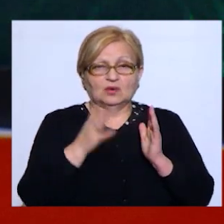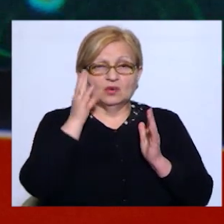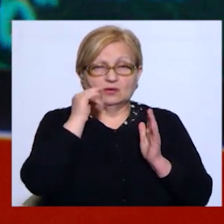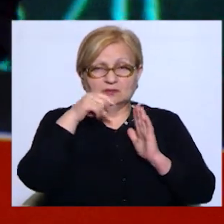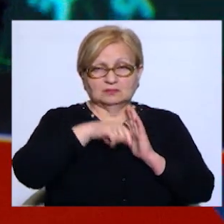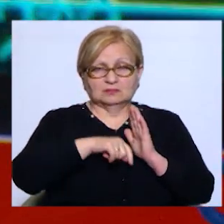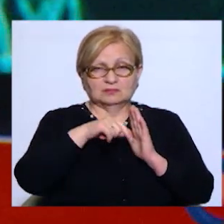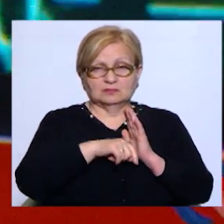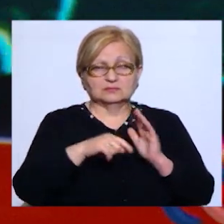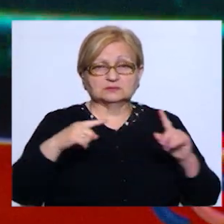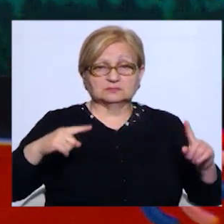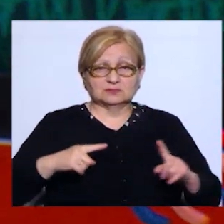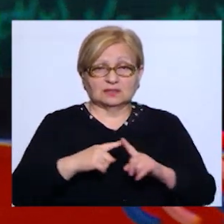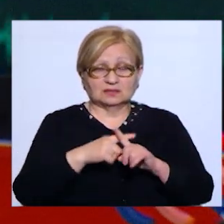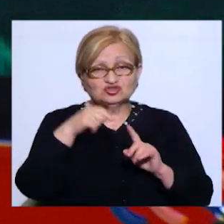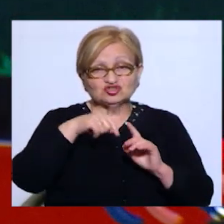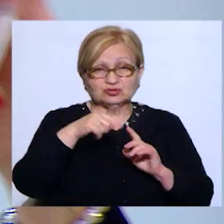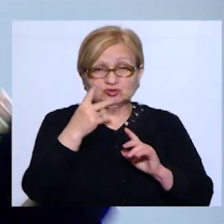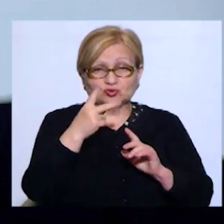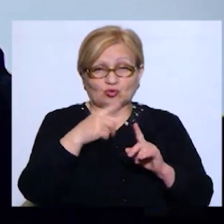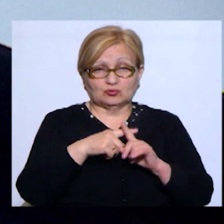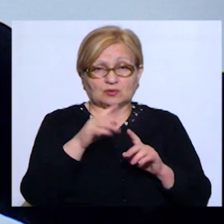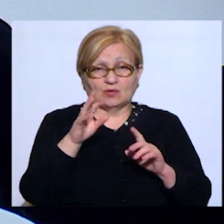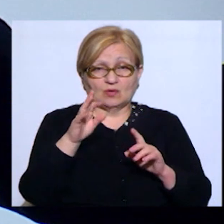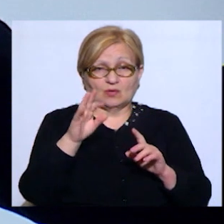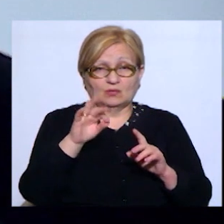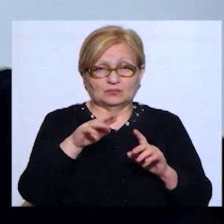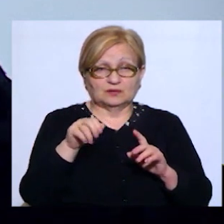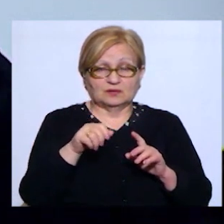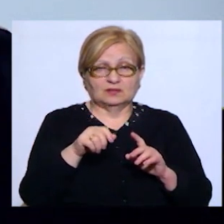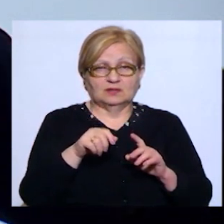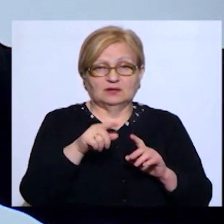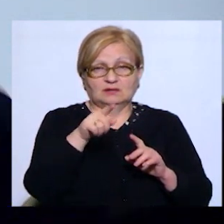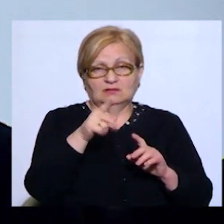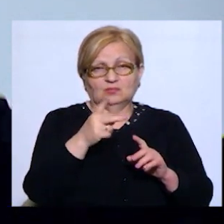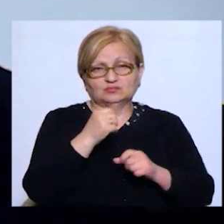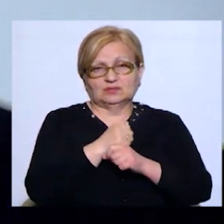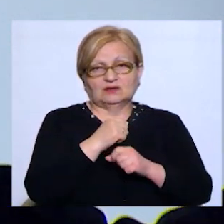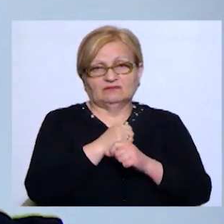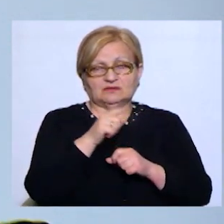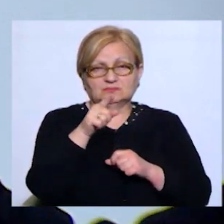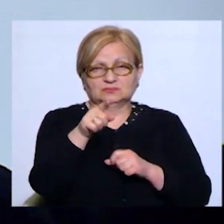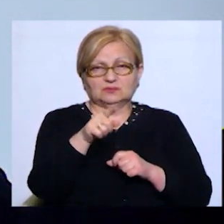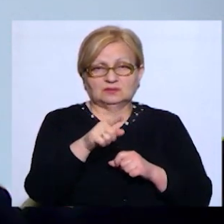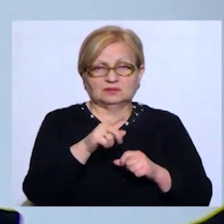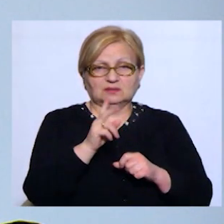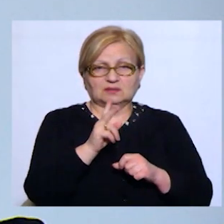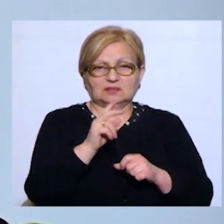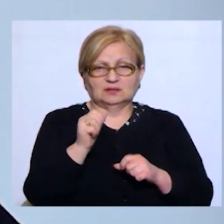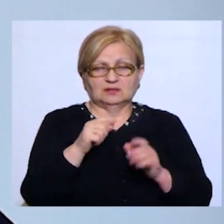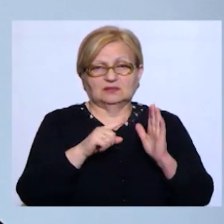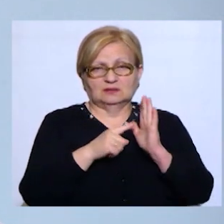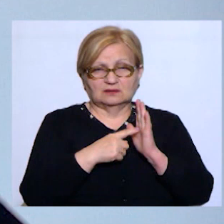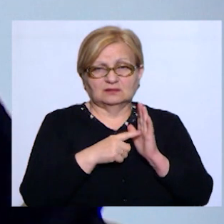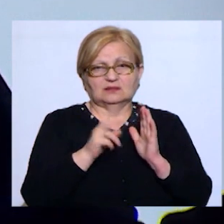ორი ქორდა არის გადაკვეთილი ერთმანეთზე, აი სრულდება აი ეს ტოლობა, რომ კაა